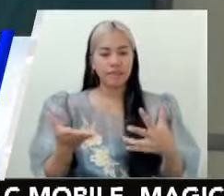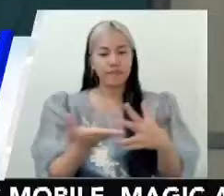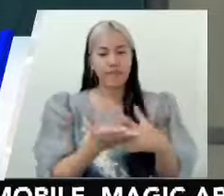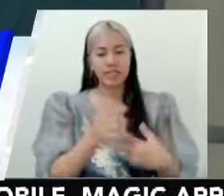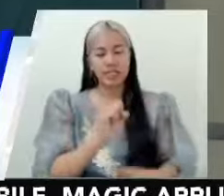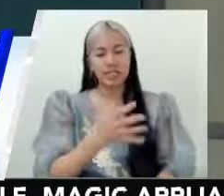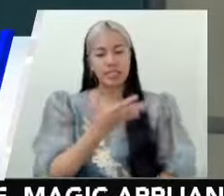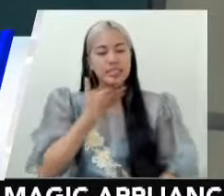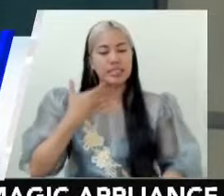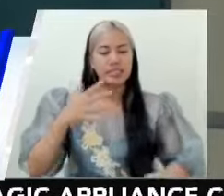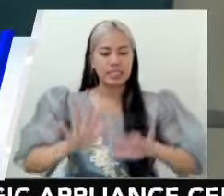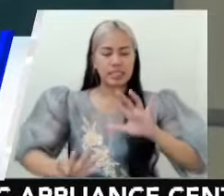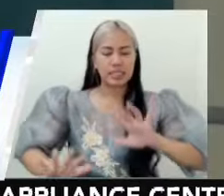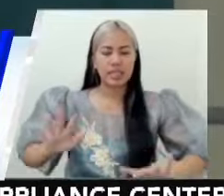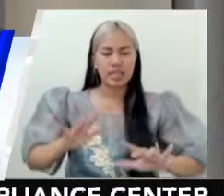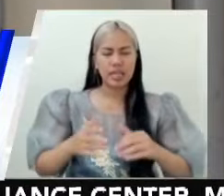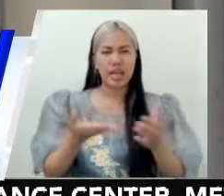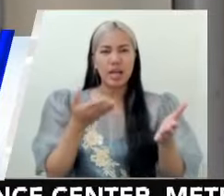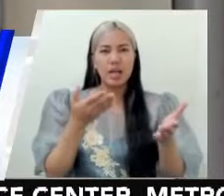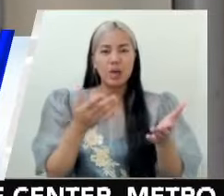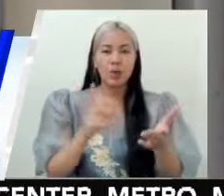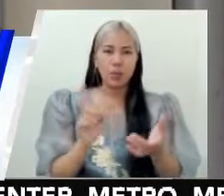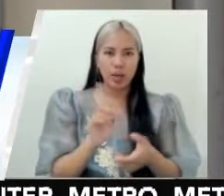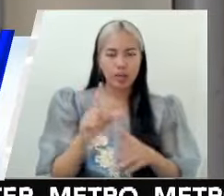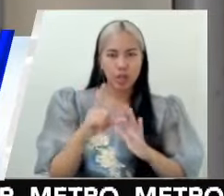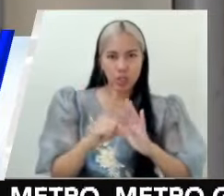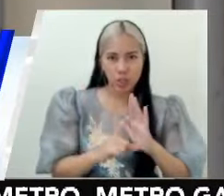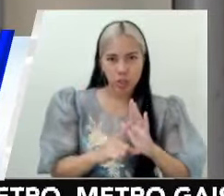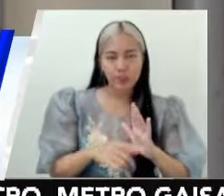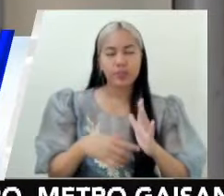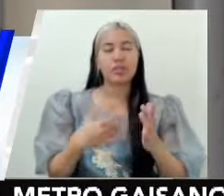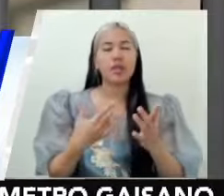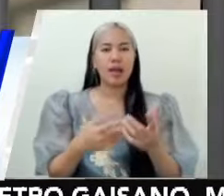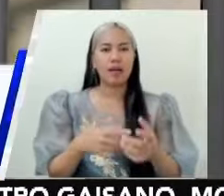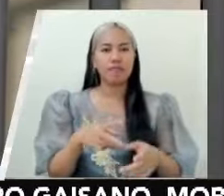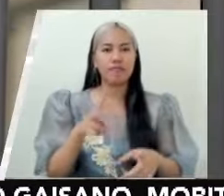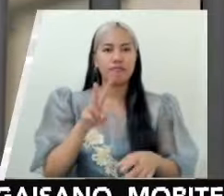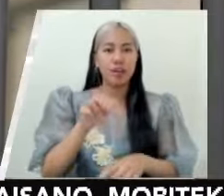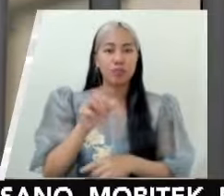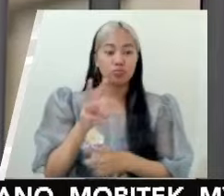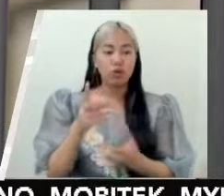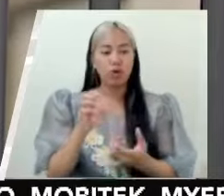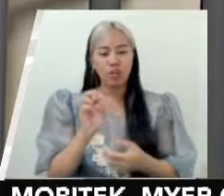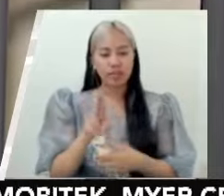Special Protection of Children Against Abuse, Exploitation and Discrimination Act.